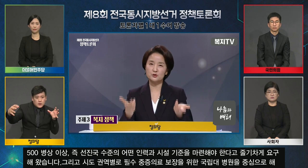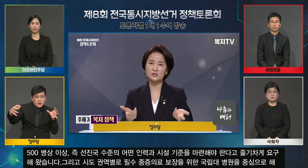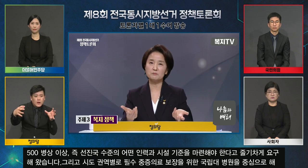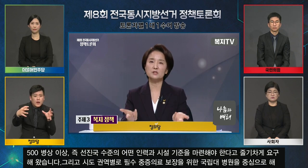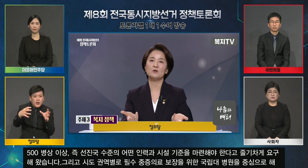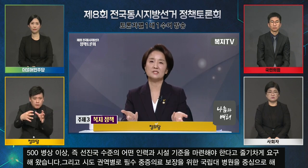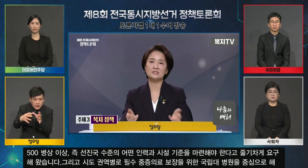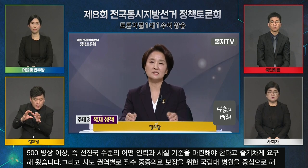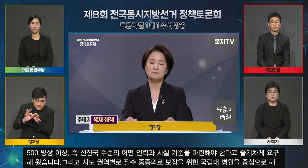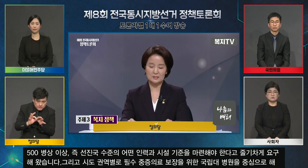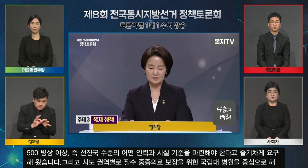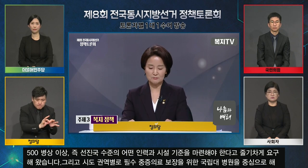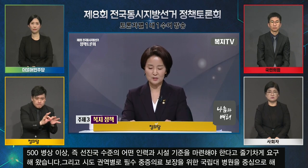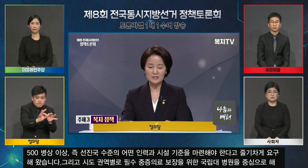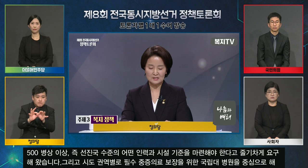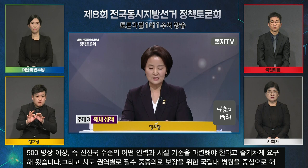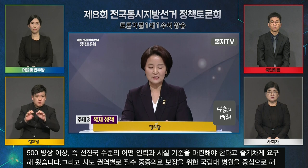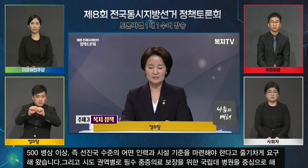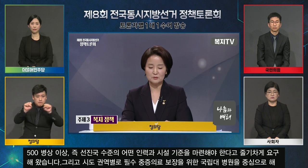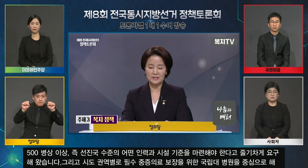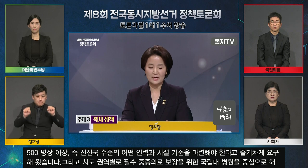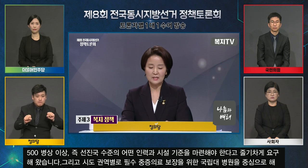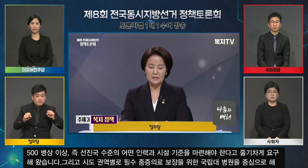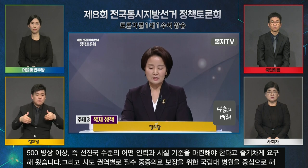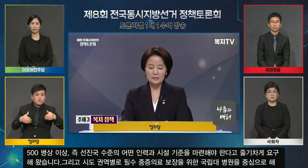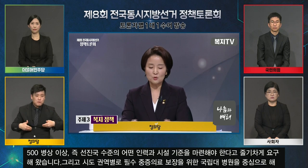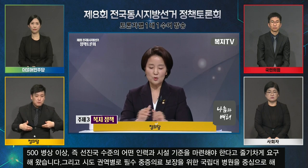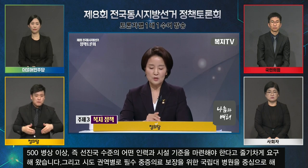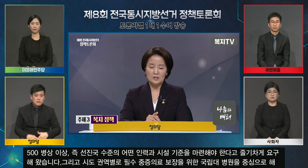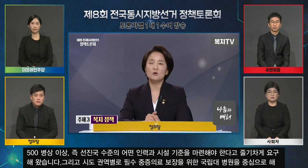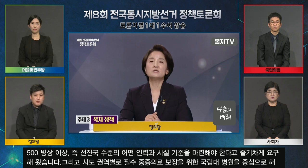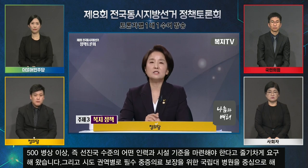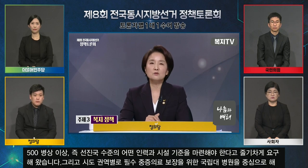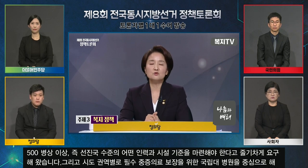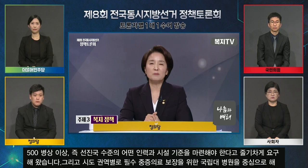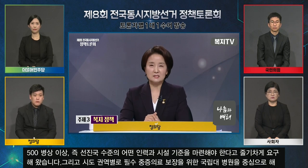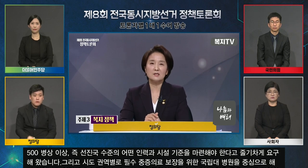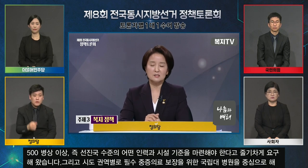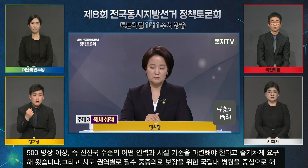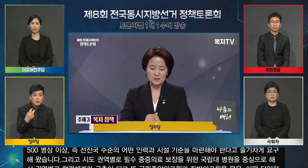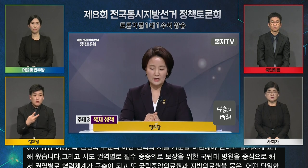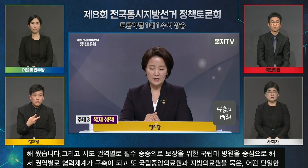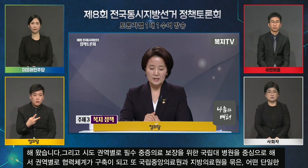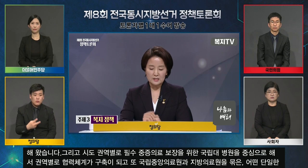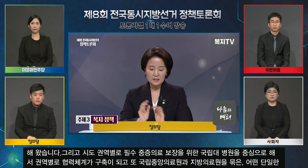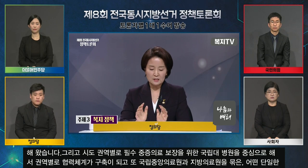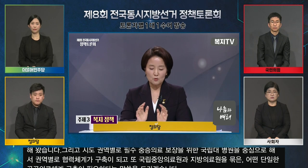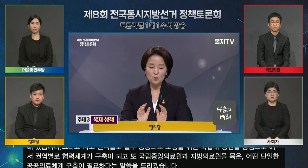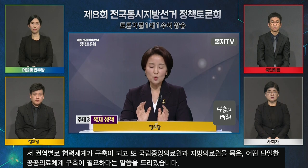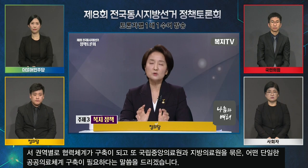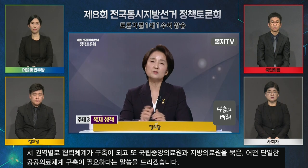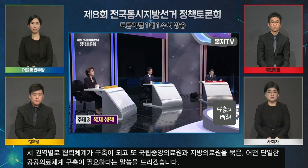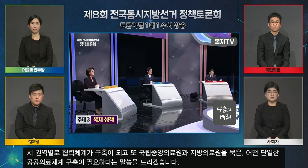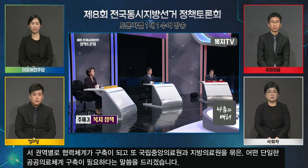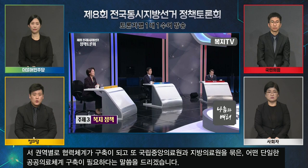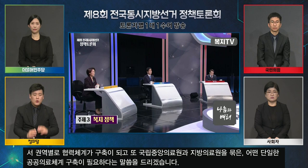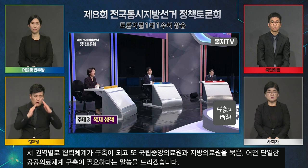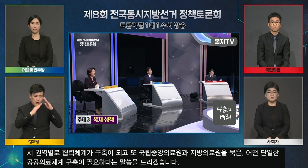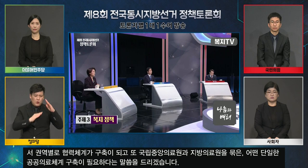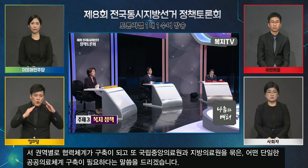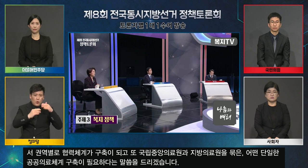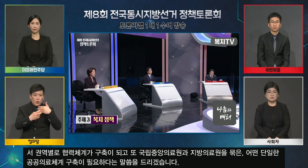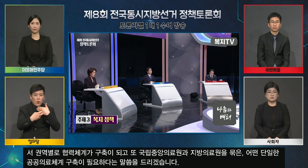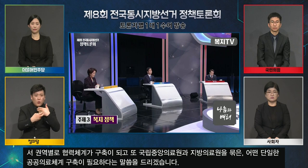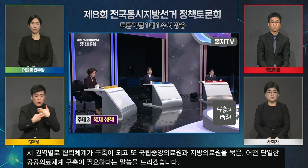체계 구축이 필요하다는 말씀을 드리겠습니다. 그리고 여기에서도 마찬가지입니다. 이 공공의료를